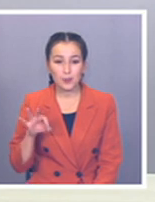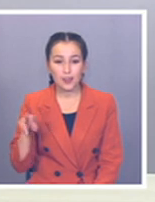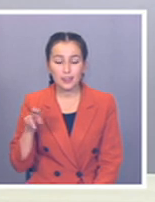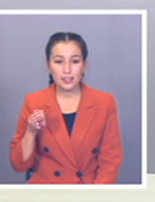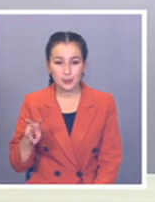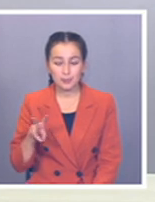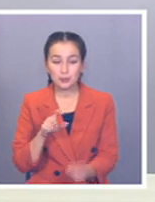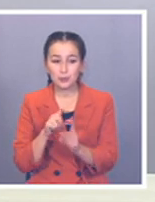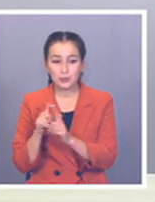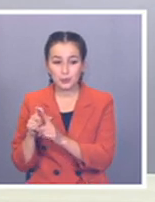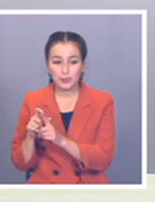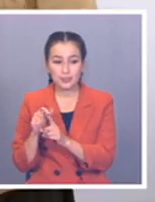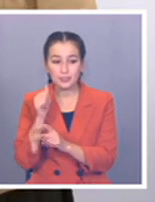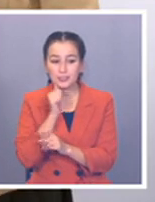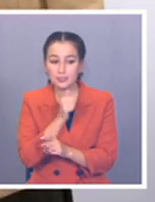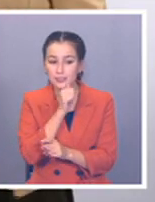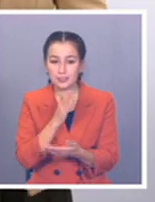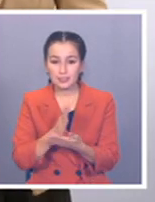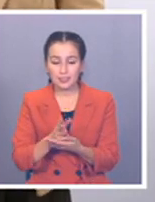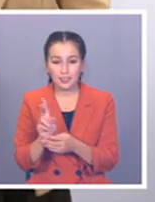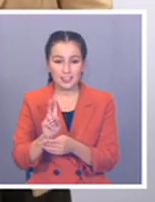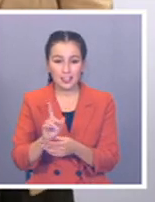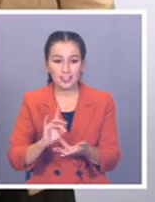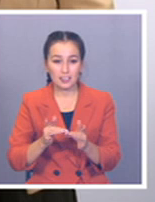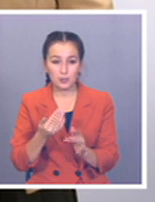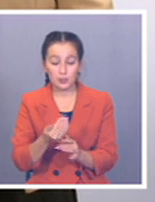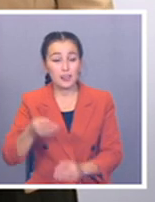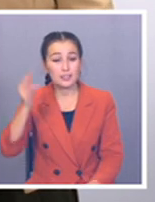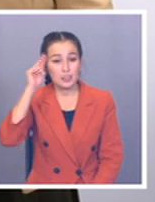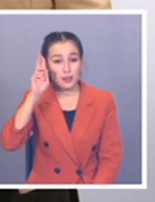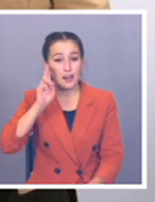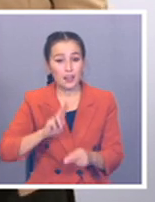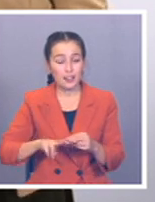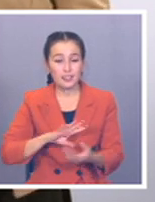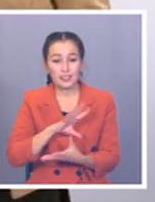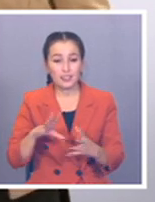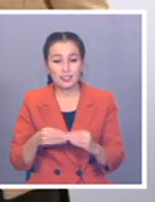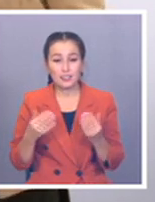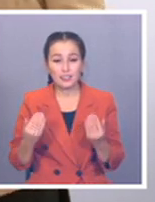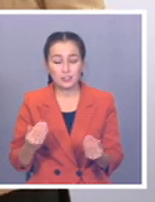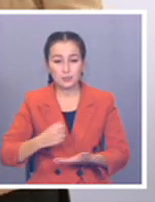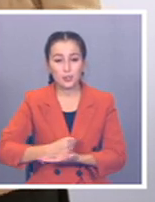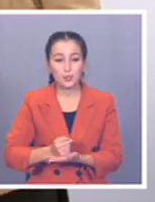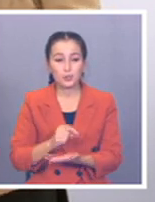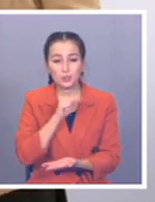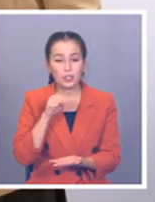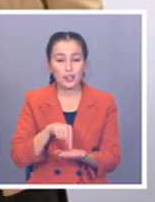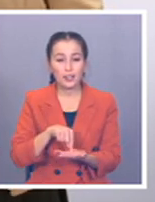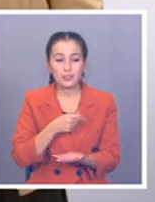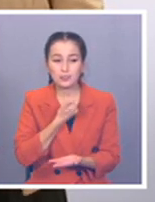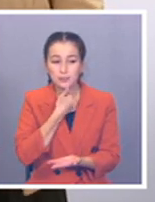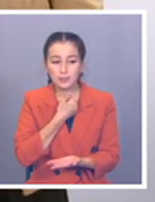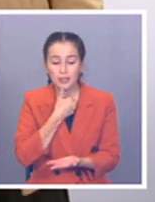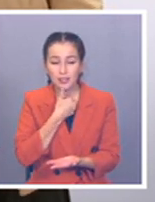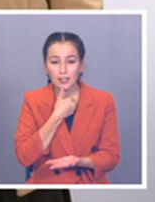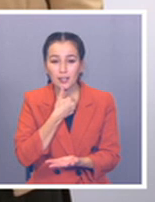модем сөзі жасырылған болатын. Сабағымызды аяқтай келе, сіздермен бекіту сұрақтарына көшейік.